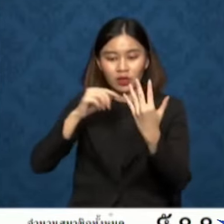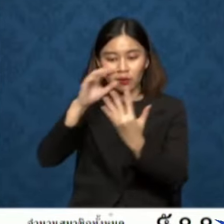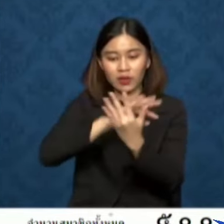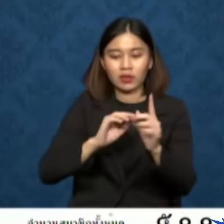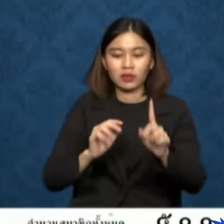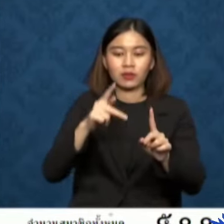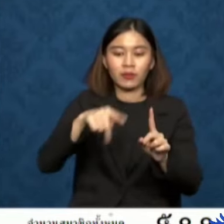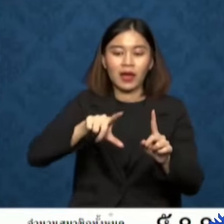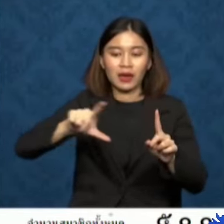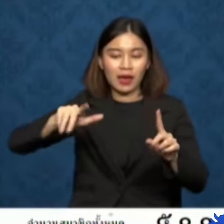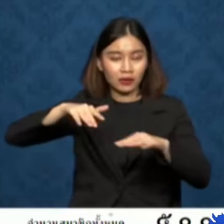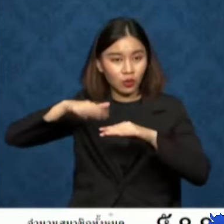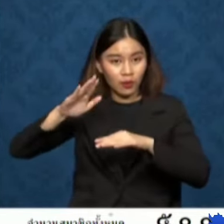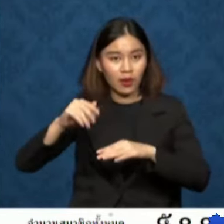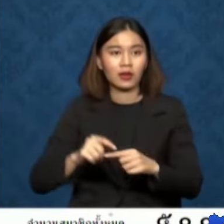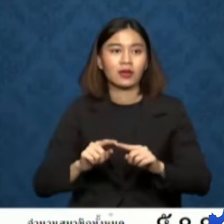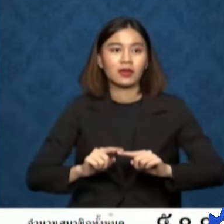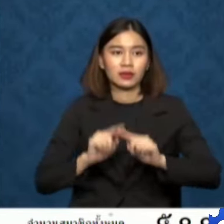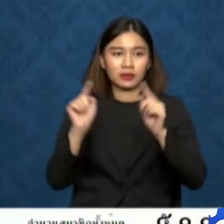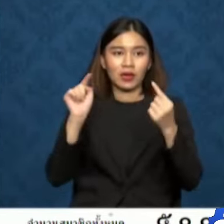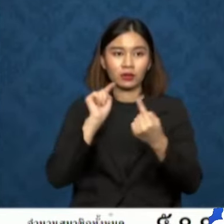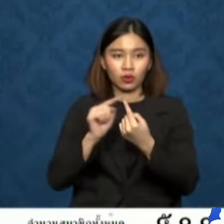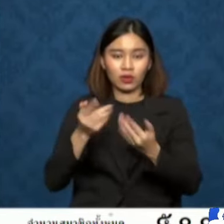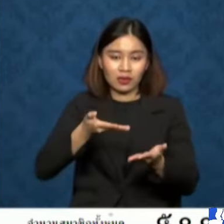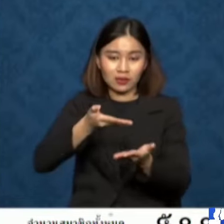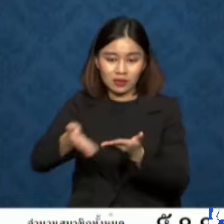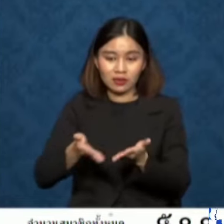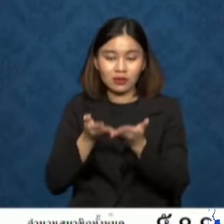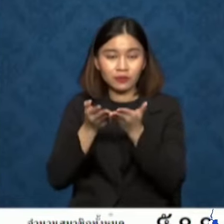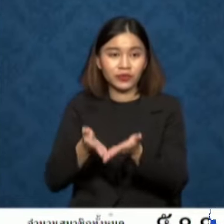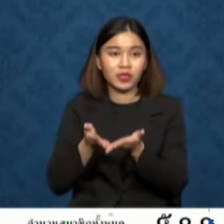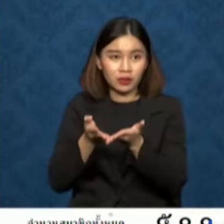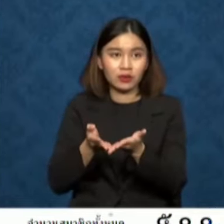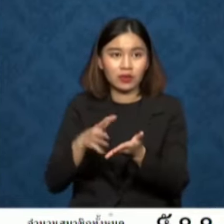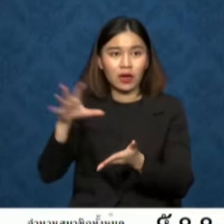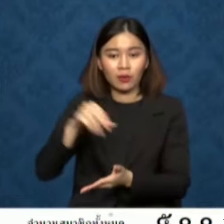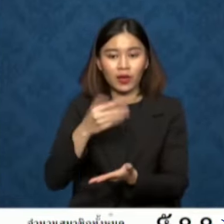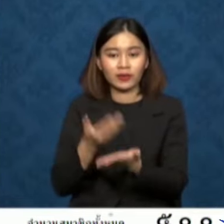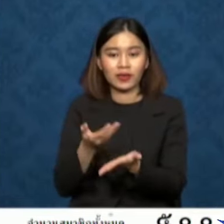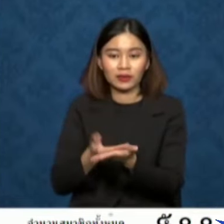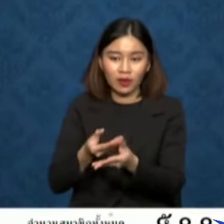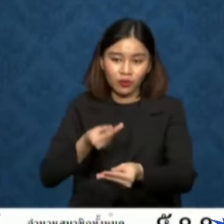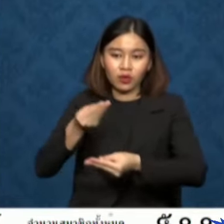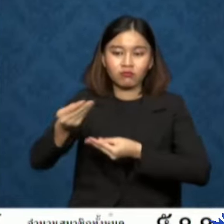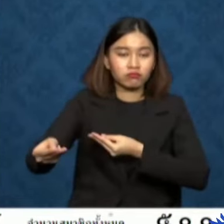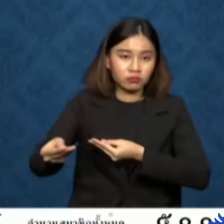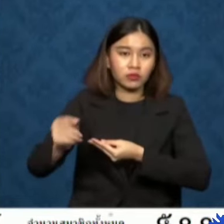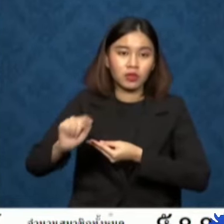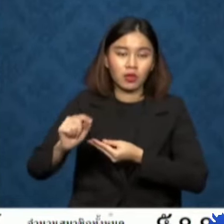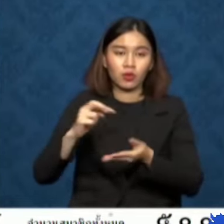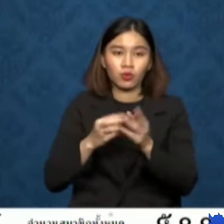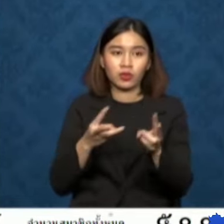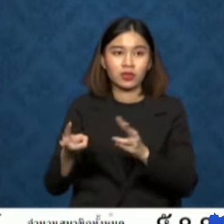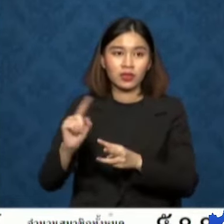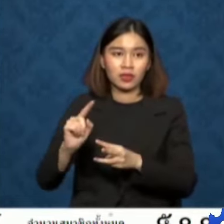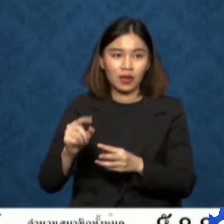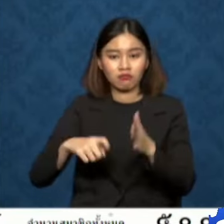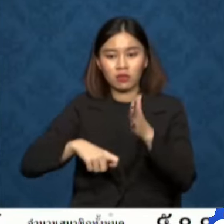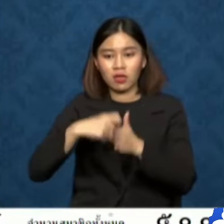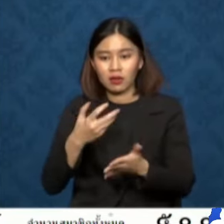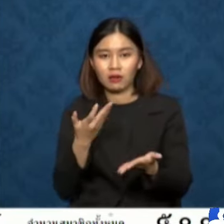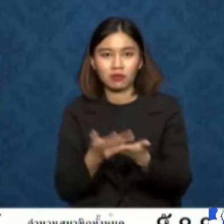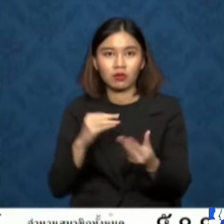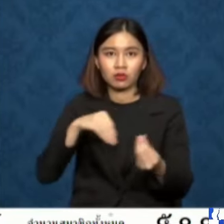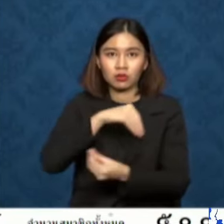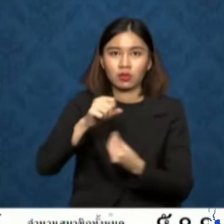พันล้านบาทแตกต่างจากการซื้อเรือดำน้ำที่เอาเงินไปแลกมาดื้อๆโดยที่ไม่มีเงื่อนไขการชดเชย